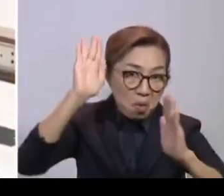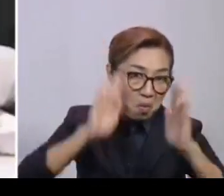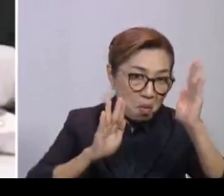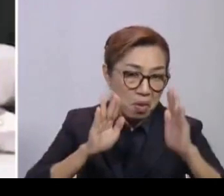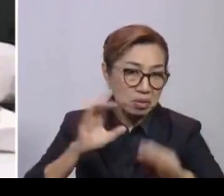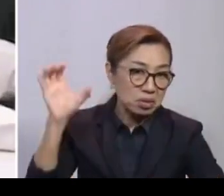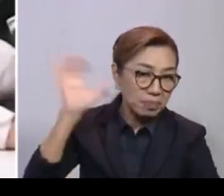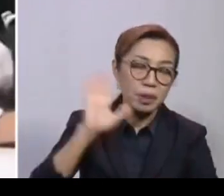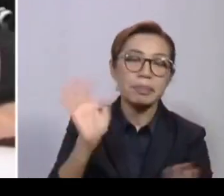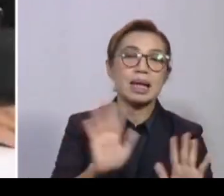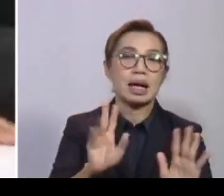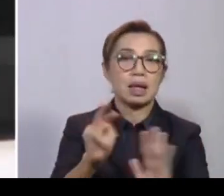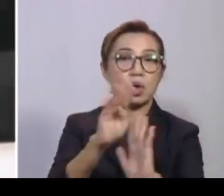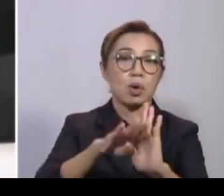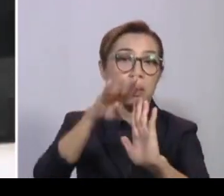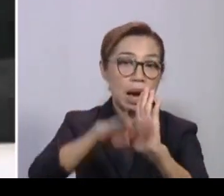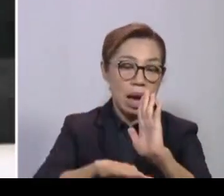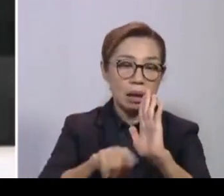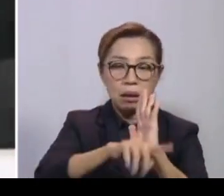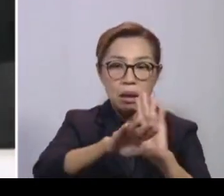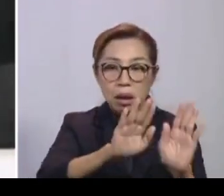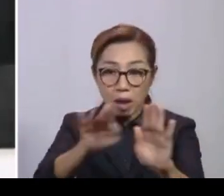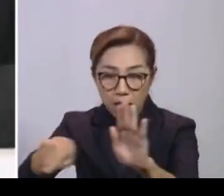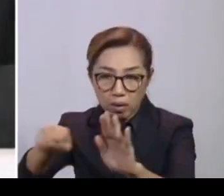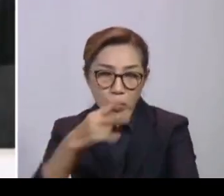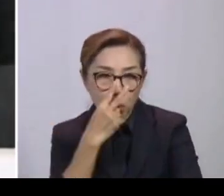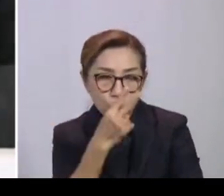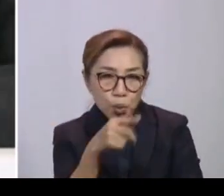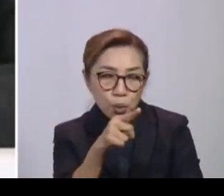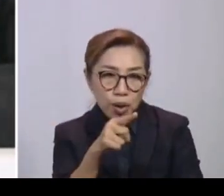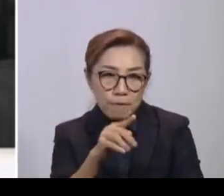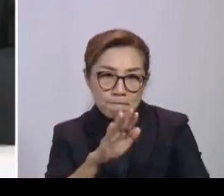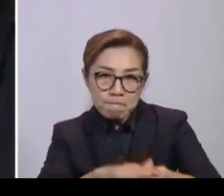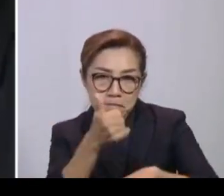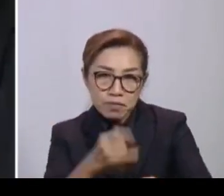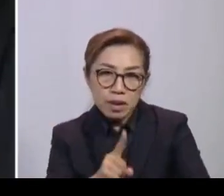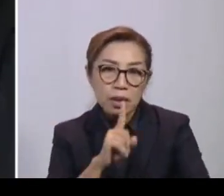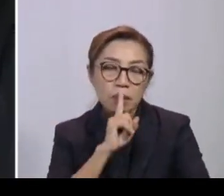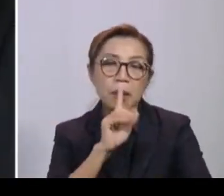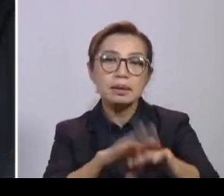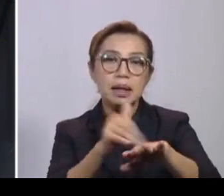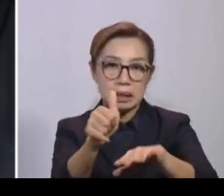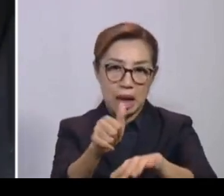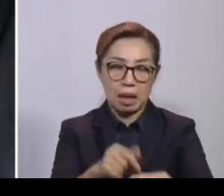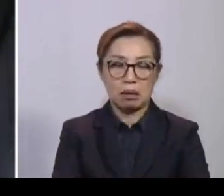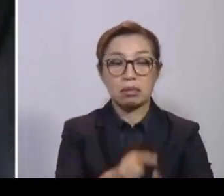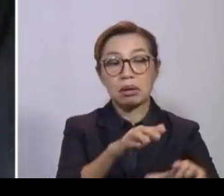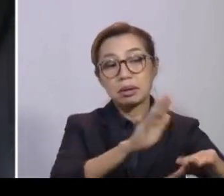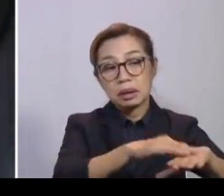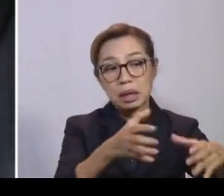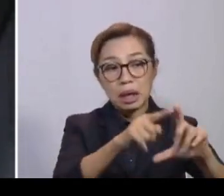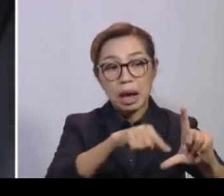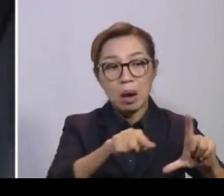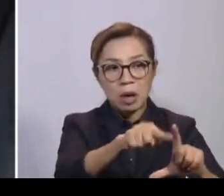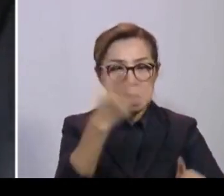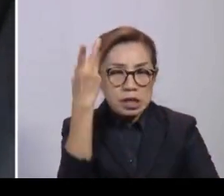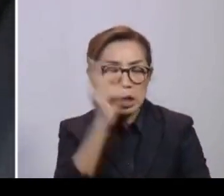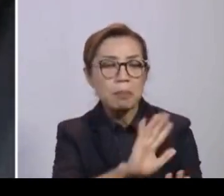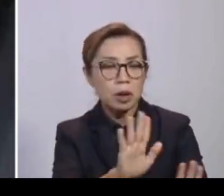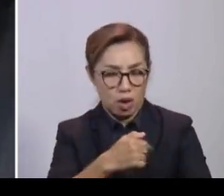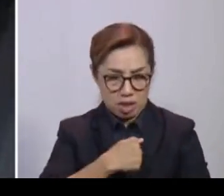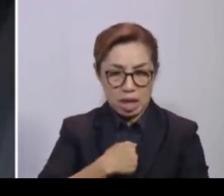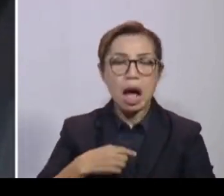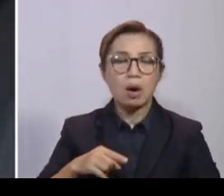การติชมนโยบายฝากไปยังพระก้าวไกลด้วยว่าอย่ากังวลมากเพราะว่าพวกตนเนี่ยเคยเป็นฝ่ายค้านมาก่อนเข้าใจนะแล้วก็ต้องการ